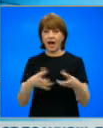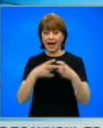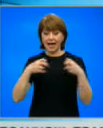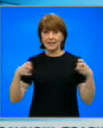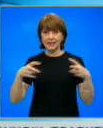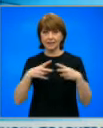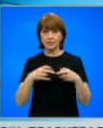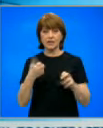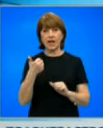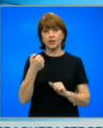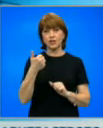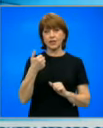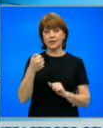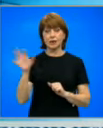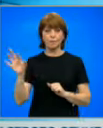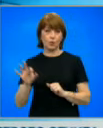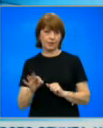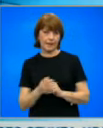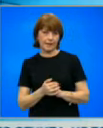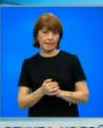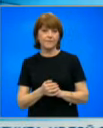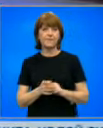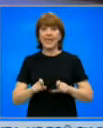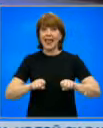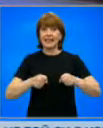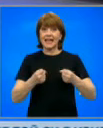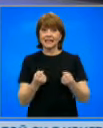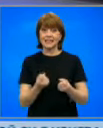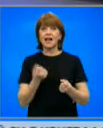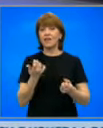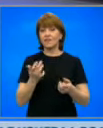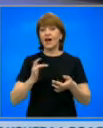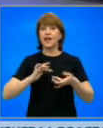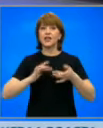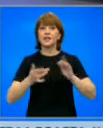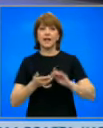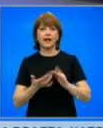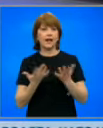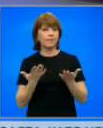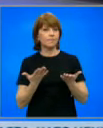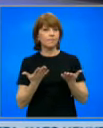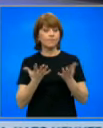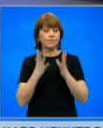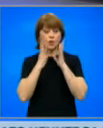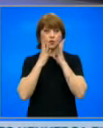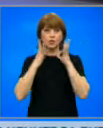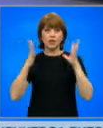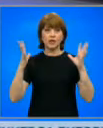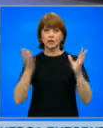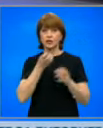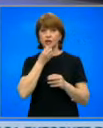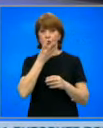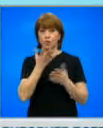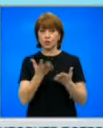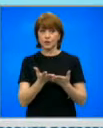близо 60%. Насилие и в интернет. Какъв е поредният шокиращ случай сега от Дани? Да,